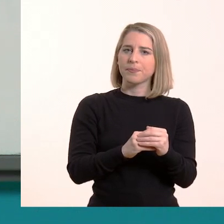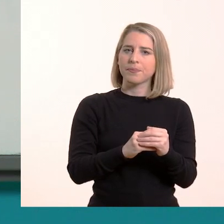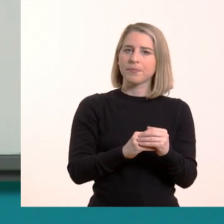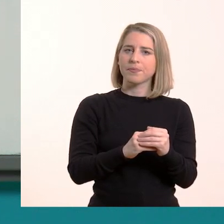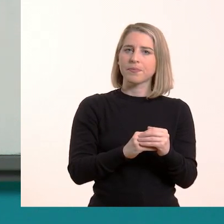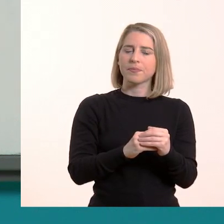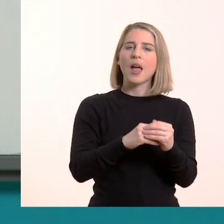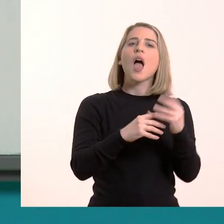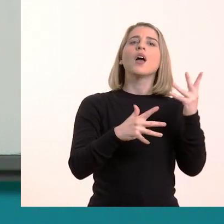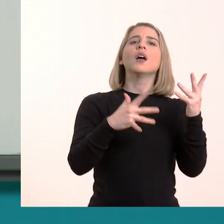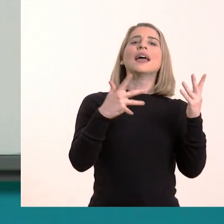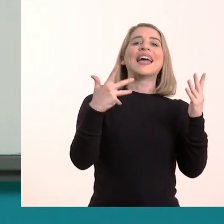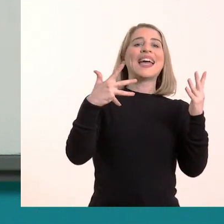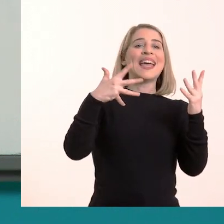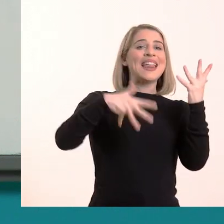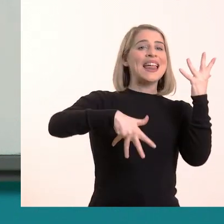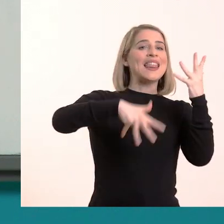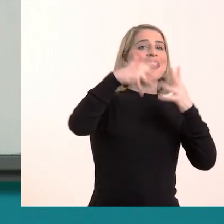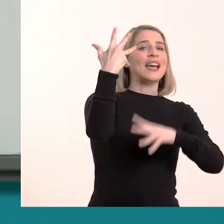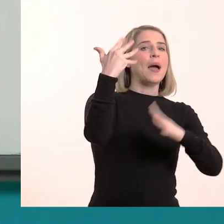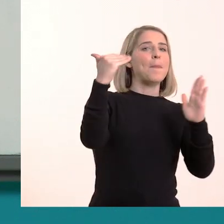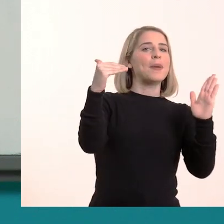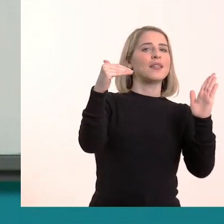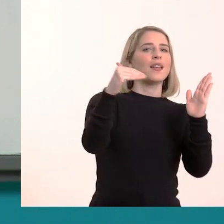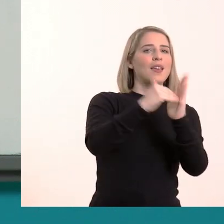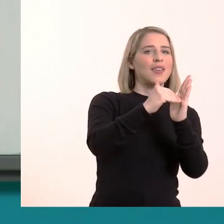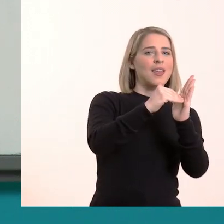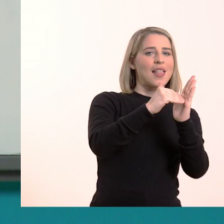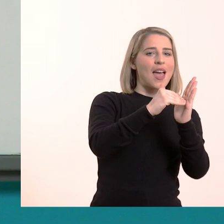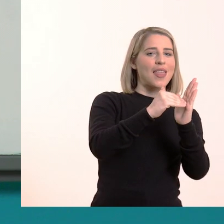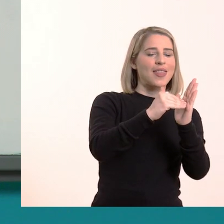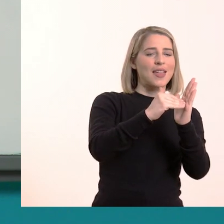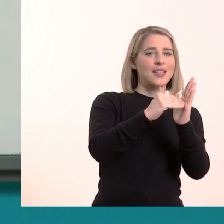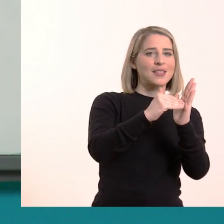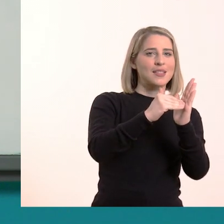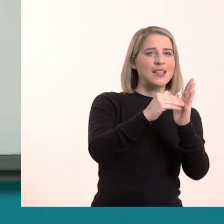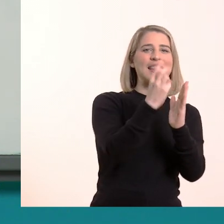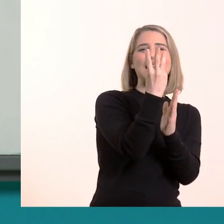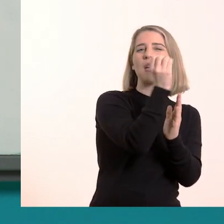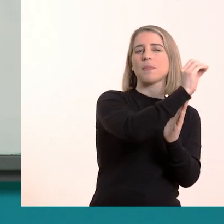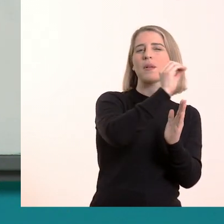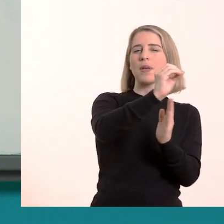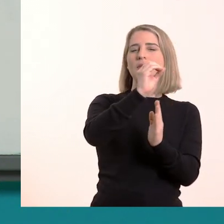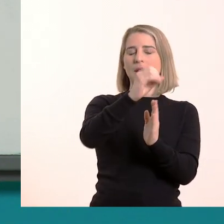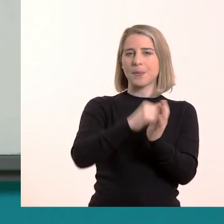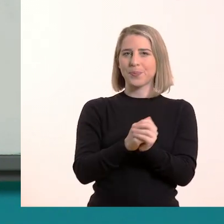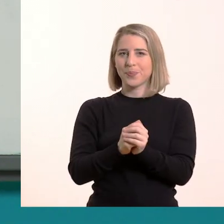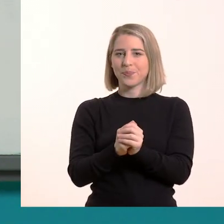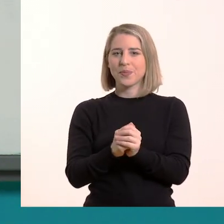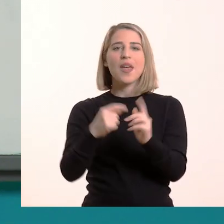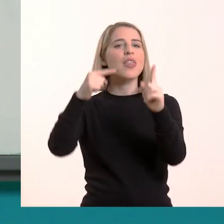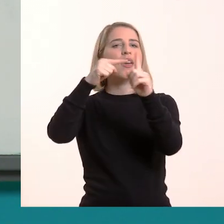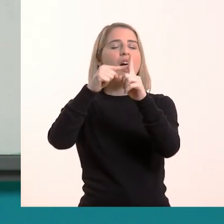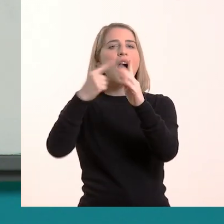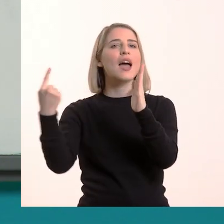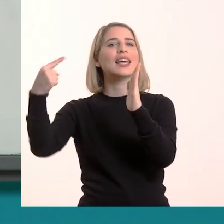1500 με ένα μηδενικό παραπάνω, τι αριθμό θα μας βγει? Για πείτε μου εσείς. 1, 2, 3. 15.000, σωστά.